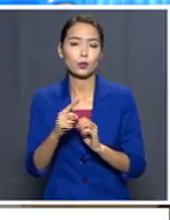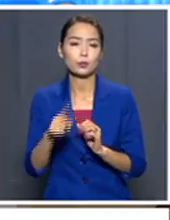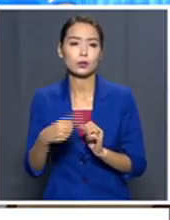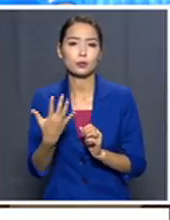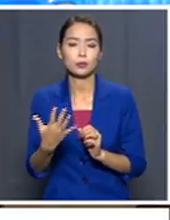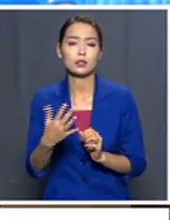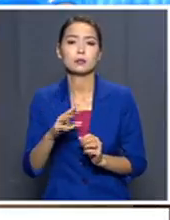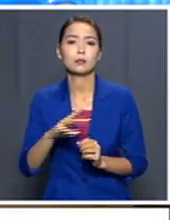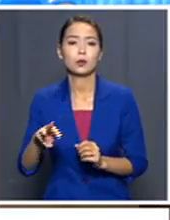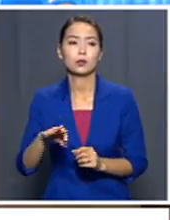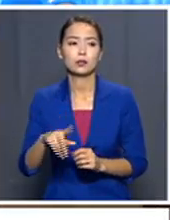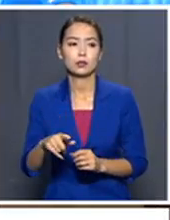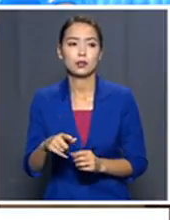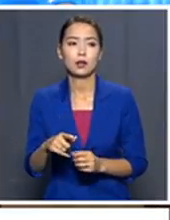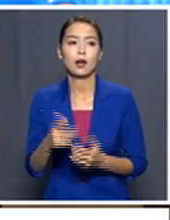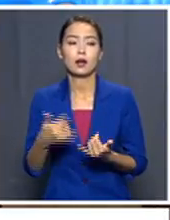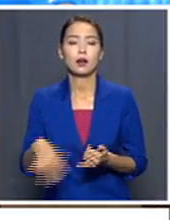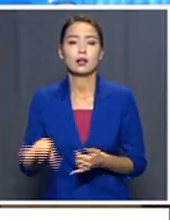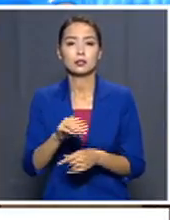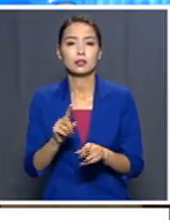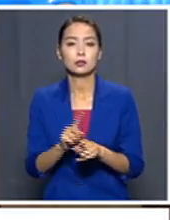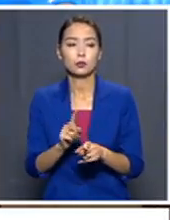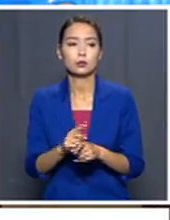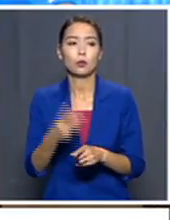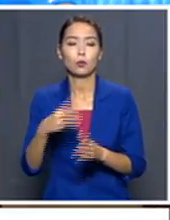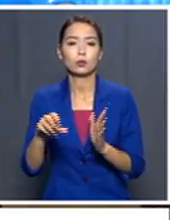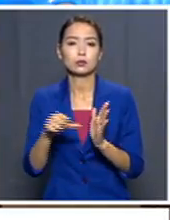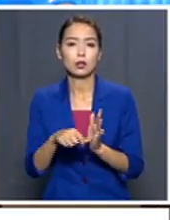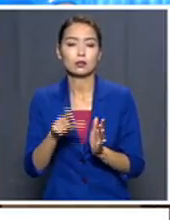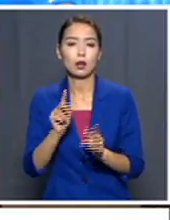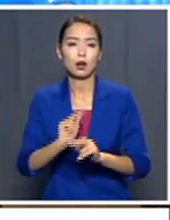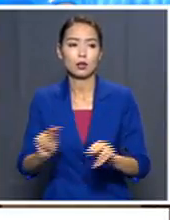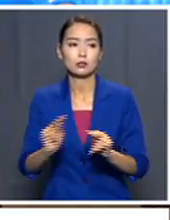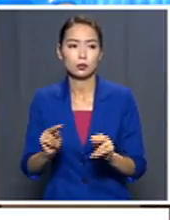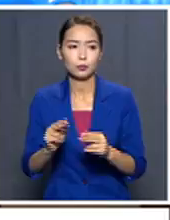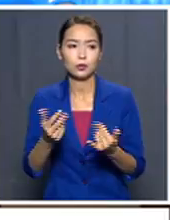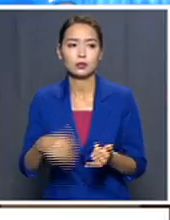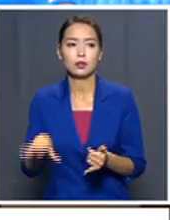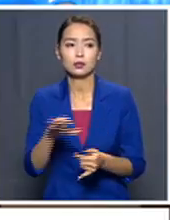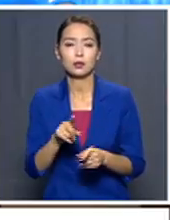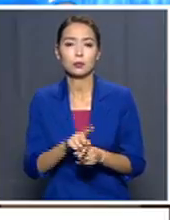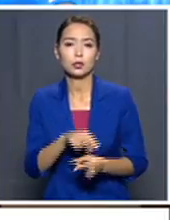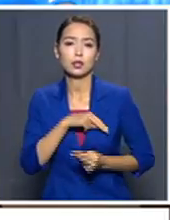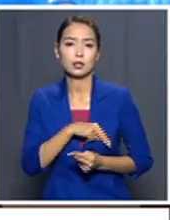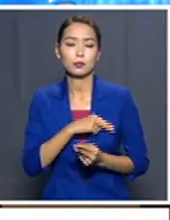қаласы бойынша біз 36 жасты оқыттық. Дәл қазіргі таңда сол еңбек